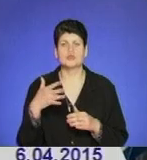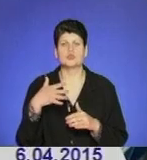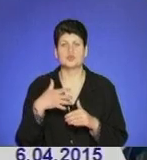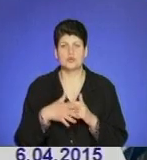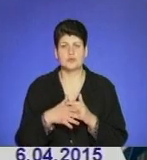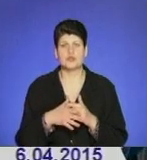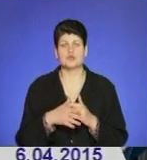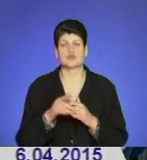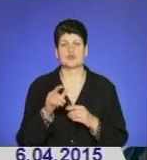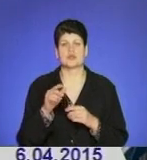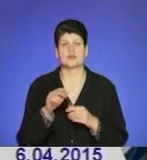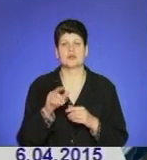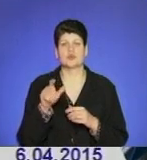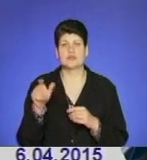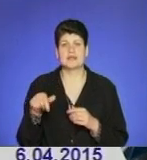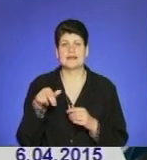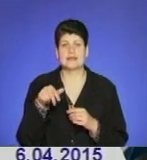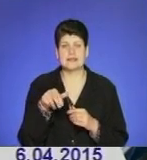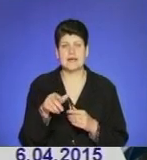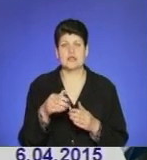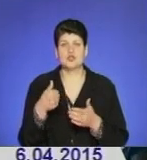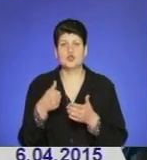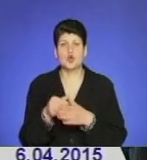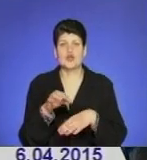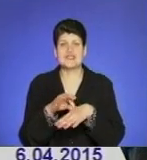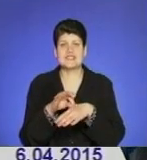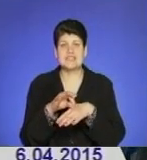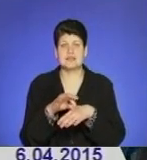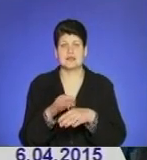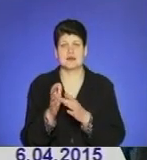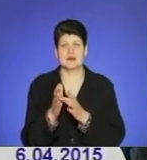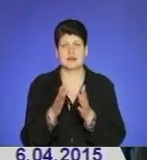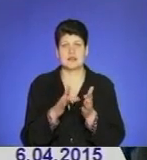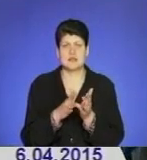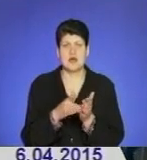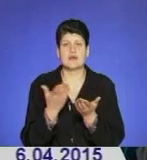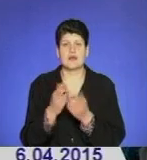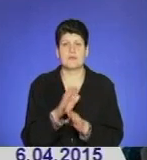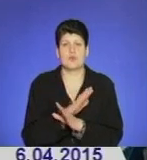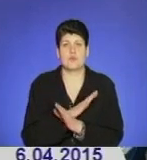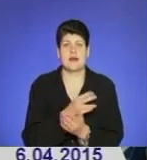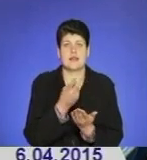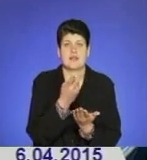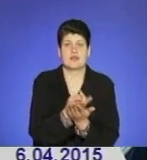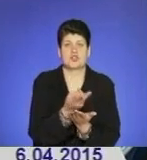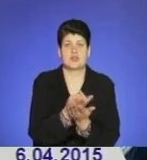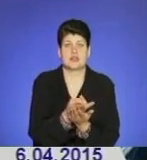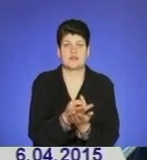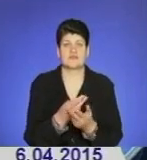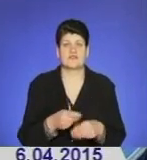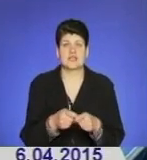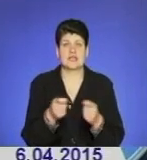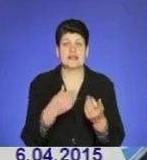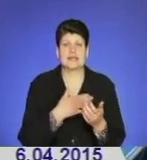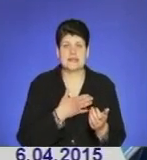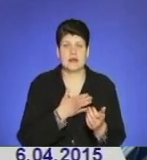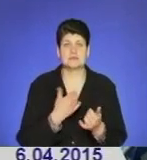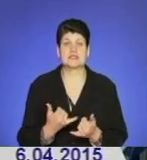йде до плащаниці, тобто до самого тіла Христового, яке є померлим, яке лежить відкрите нам для того, щоб